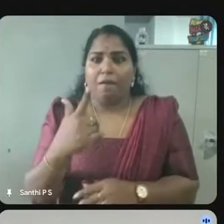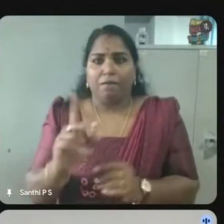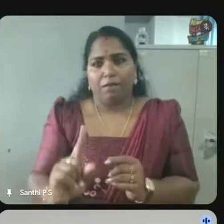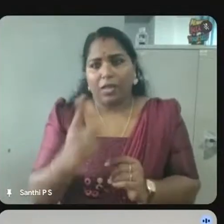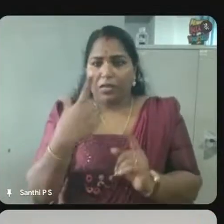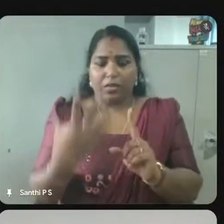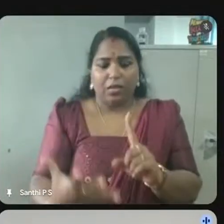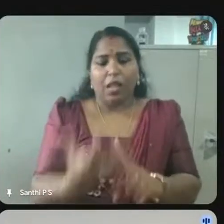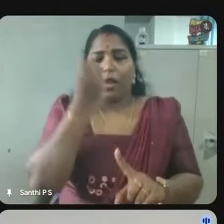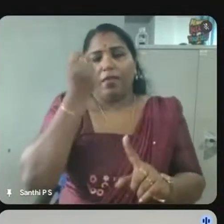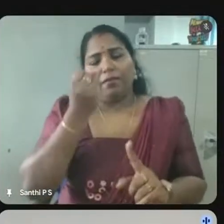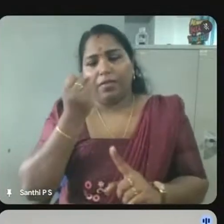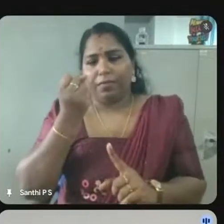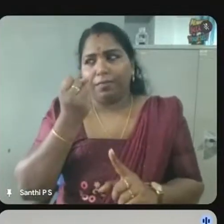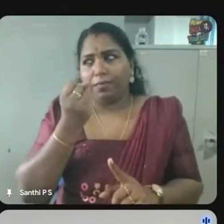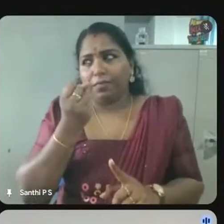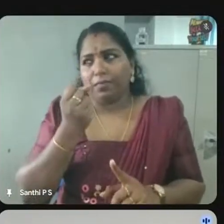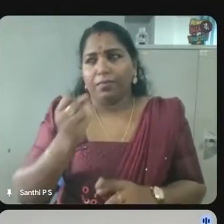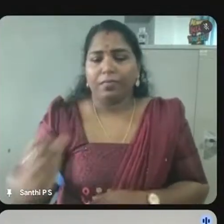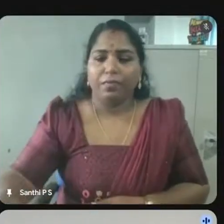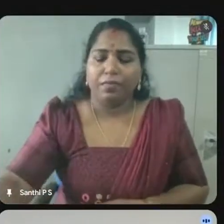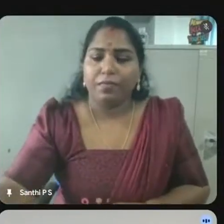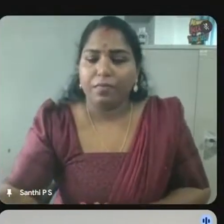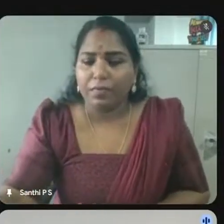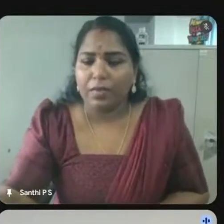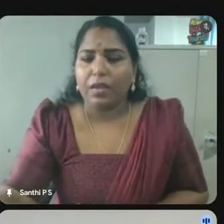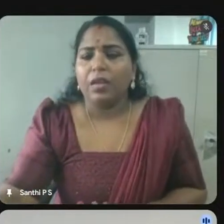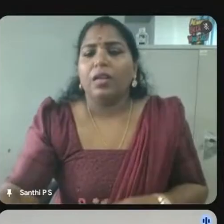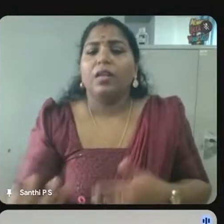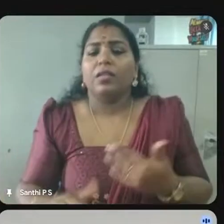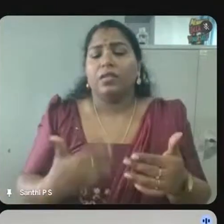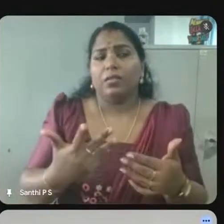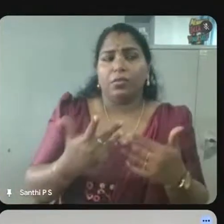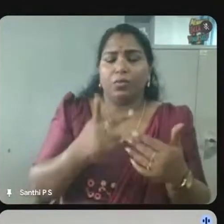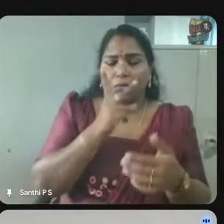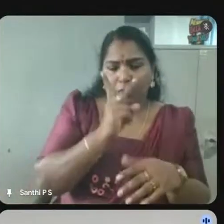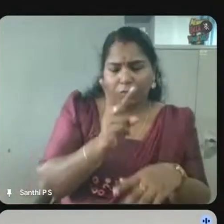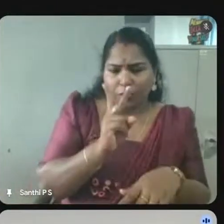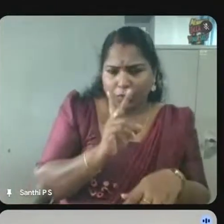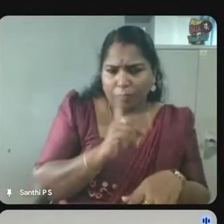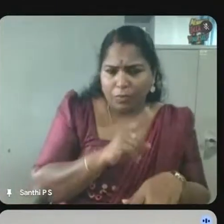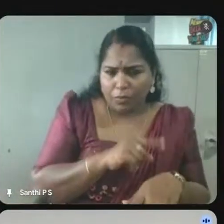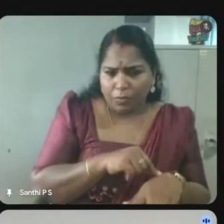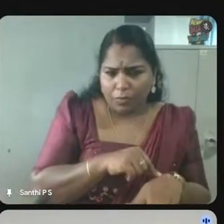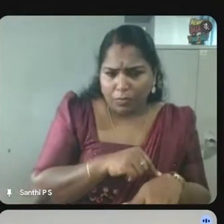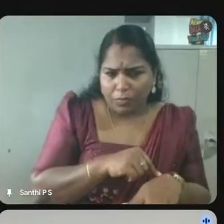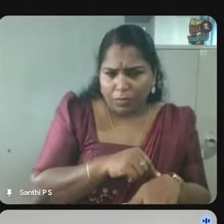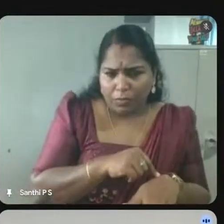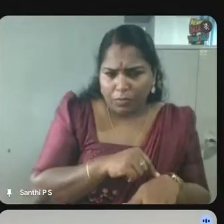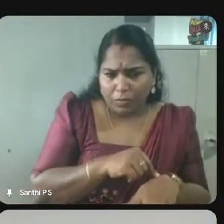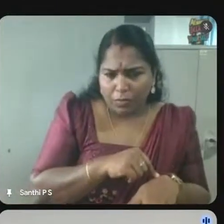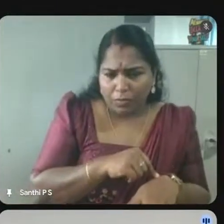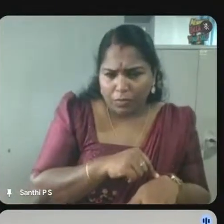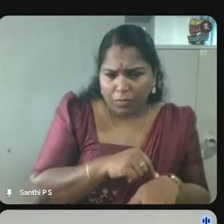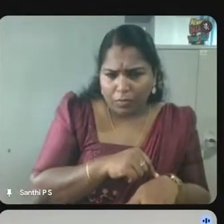അവർക്ക് വരുന്ന ഒരു സിംറ്റം. അപ്പൊ നമ്മൾ റെറ്റിനയിൽ ഞങ്ങൾ നോക്കുന്ന സമയത്ത് ഞങ്ങൾക്ക് പ്രത്യേകമായിട്ടുള്ള ബോൺസ് പിക്യൂൾസ് എന്ന് പറഞ്ഞിട്ടുള്ള ചില